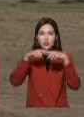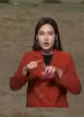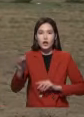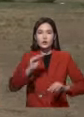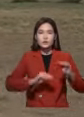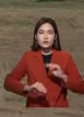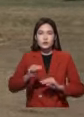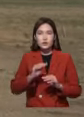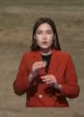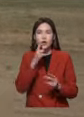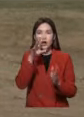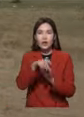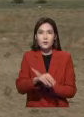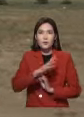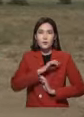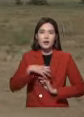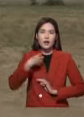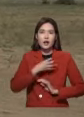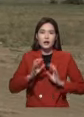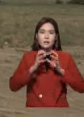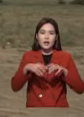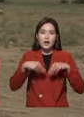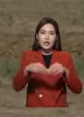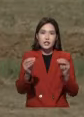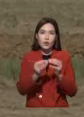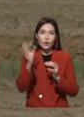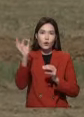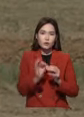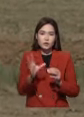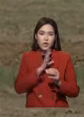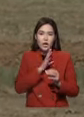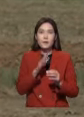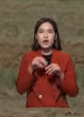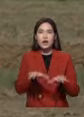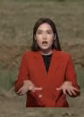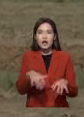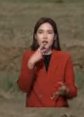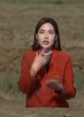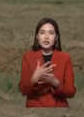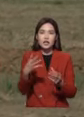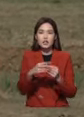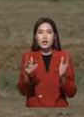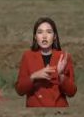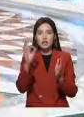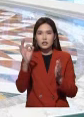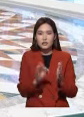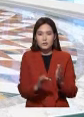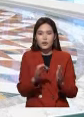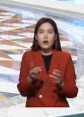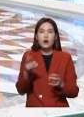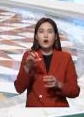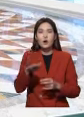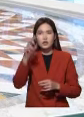көшбасшылардың ондығына кіреді. Әлемдегі егіс алқаптарының 10%-ы, жайылымдық және шабындық жерлердің 9%-ы қос